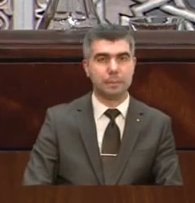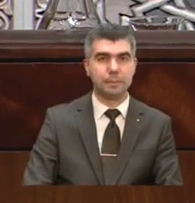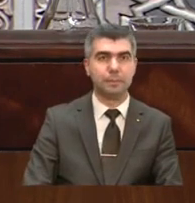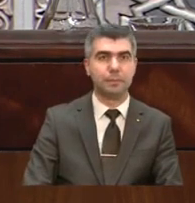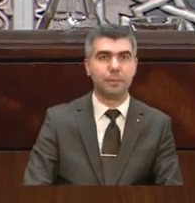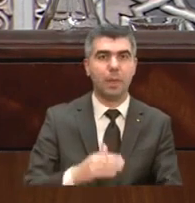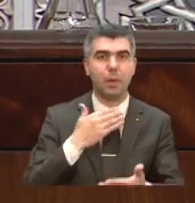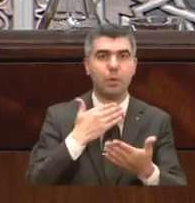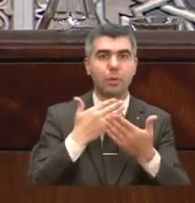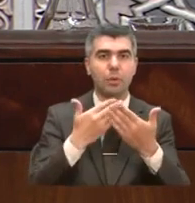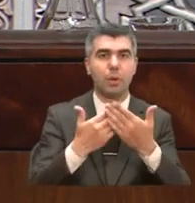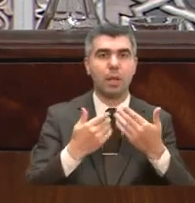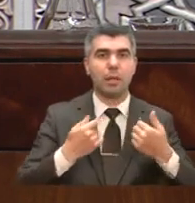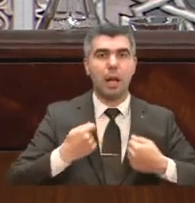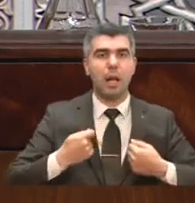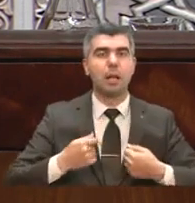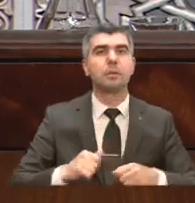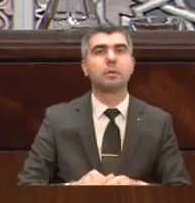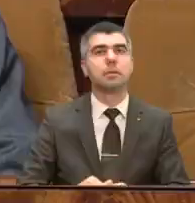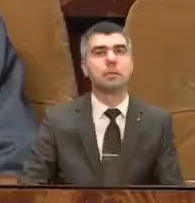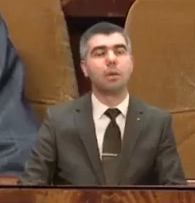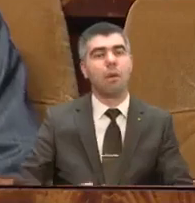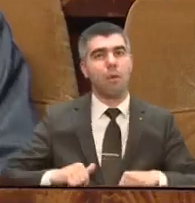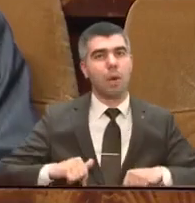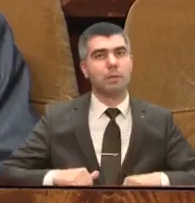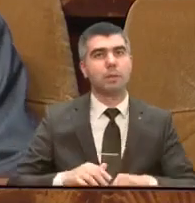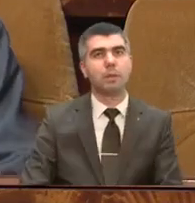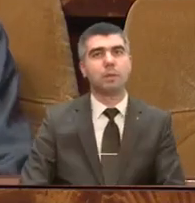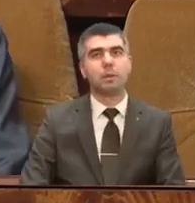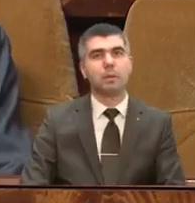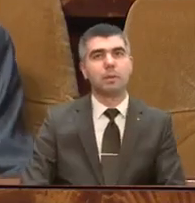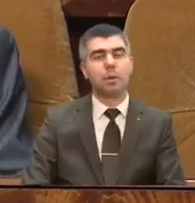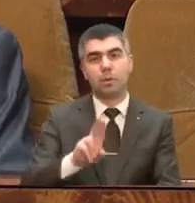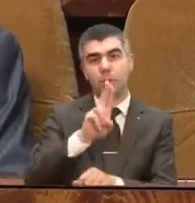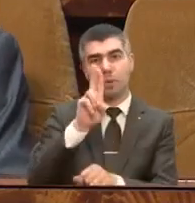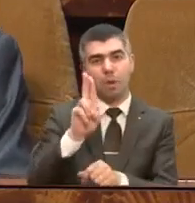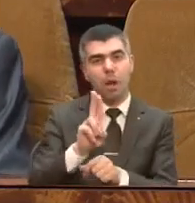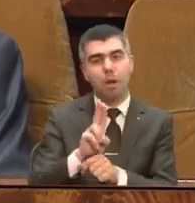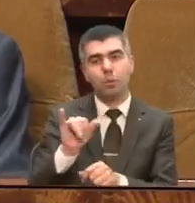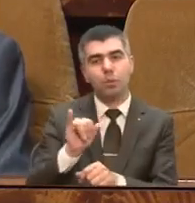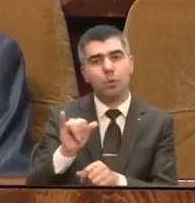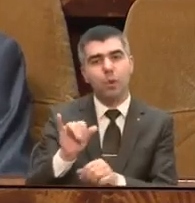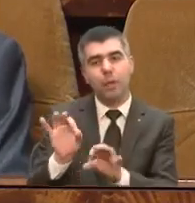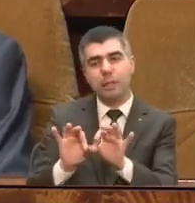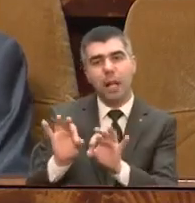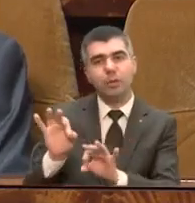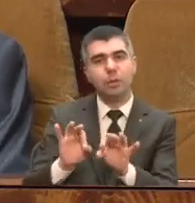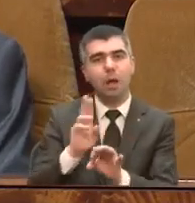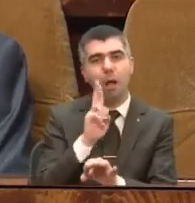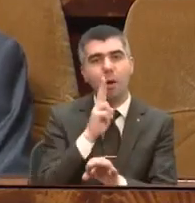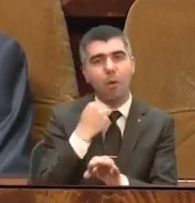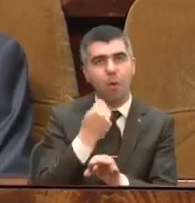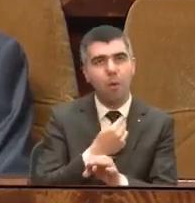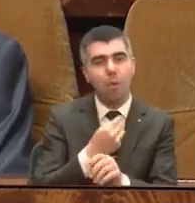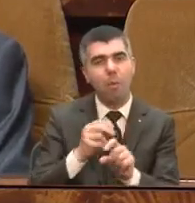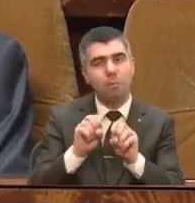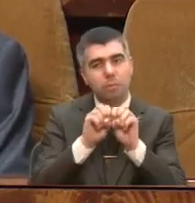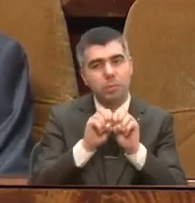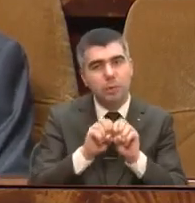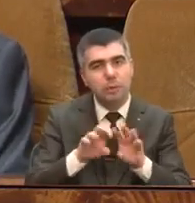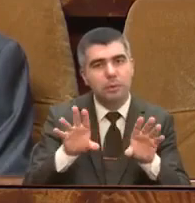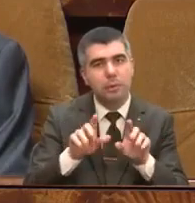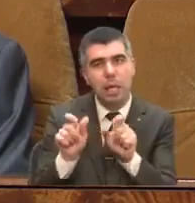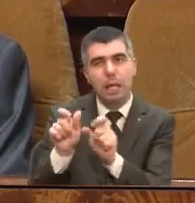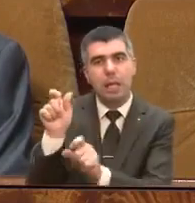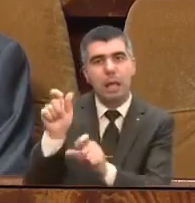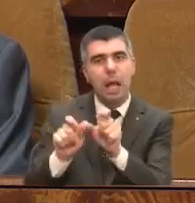شكرا السيد الرئيس المحترم. السيد الوزير المحترم، نسائلكم عن استراتيجية الحكومة فيما يتعلق بتزويد ساكنة العالم